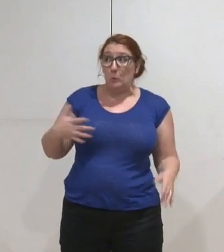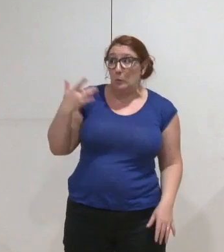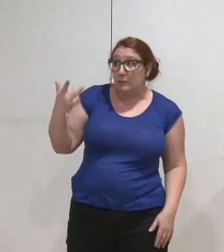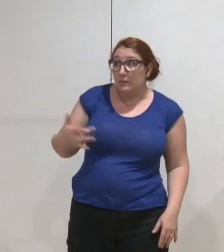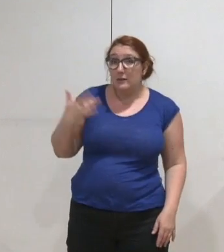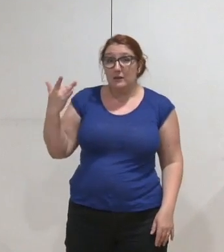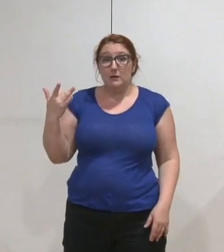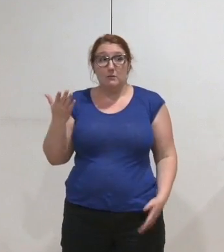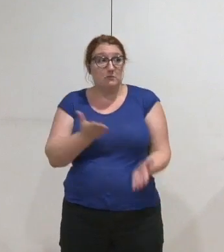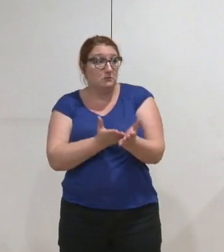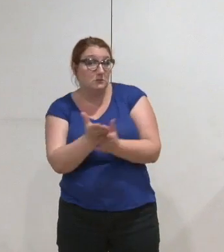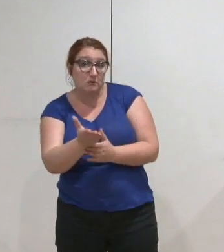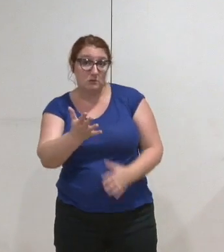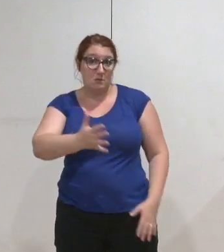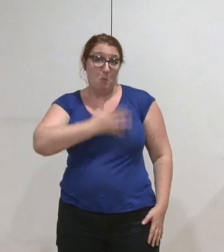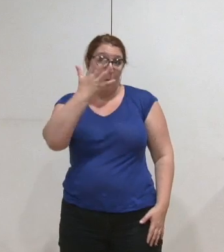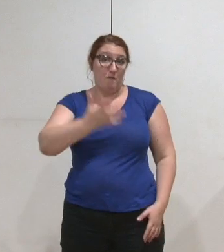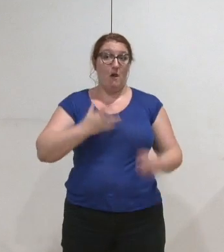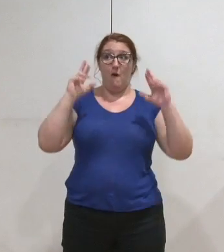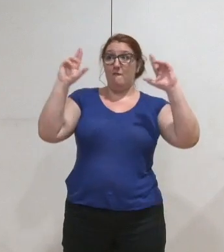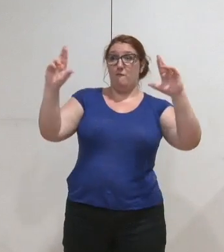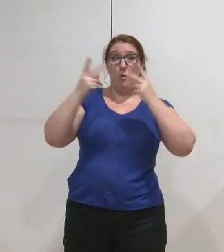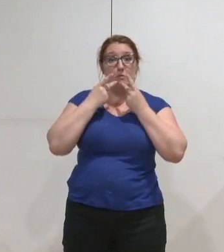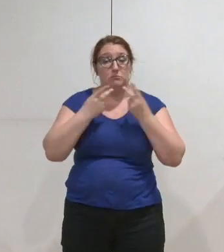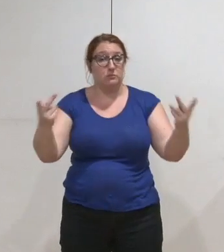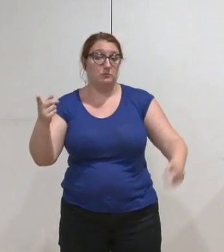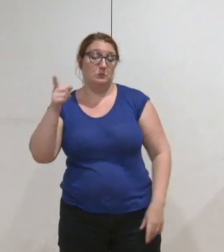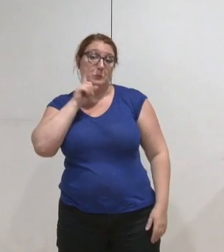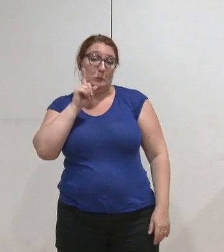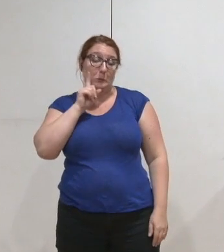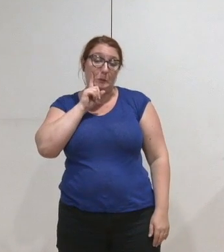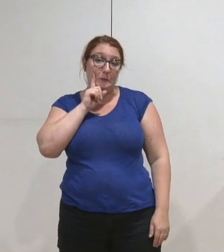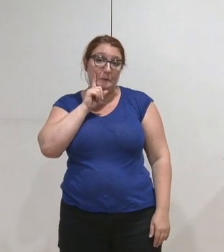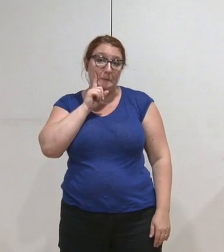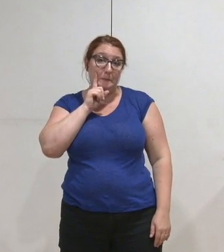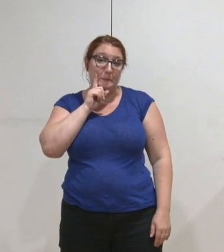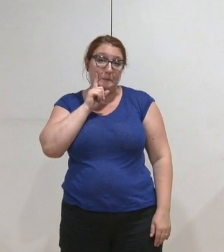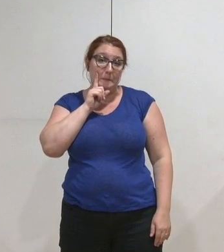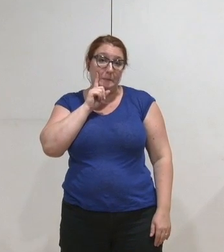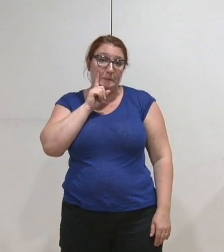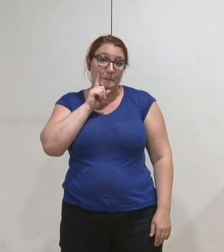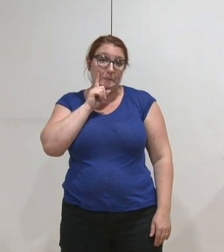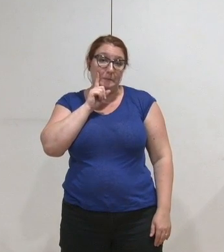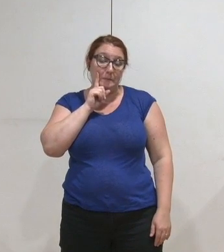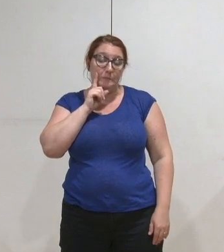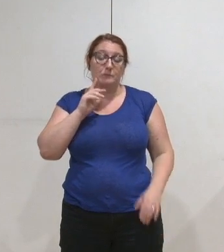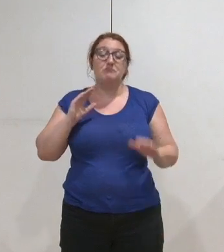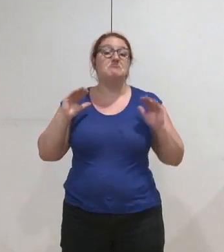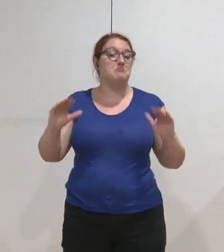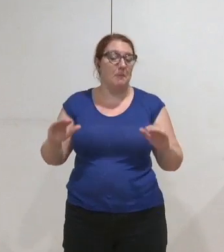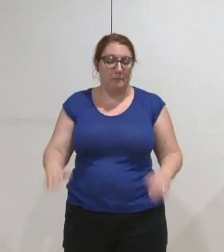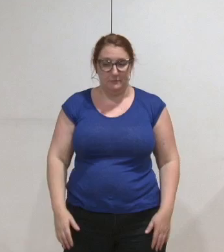de ce vœux en tous les cas qu'une équipe municipale